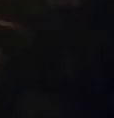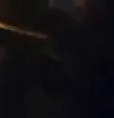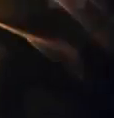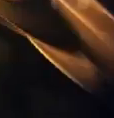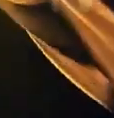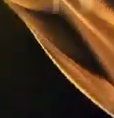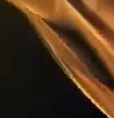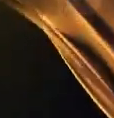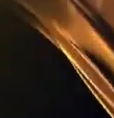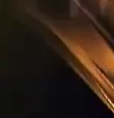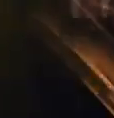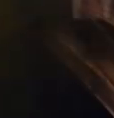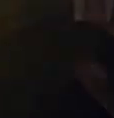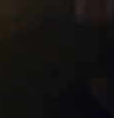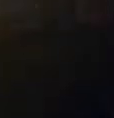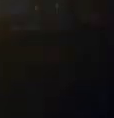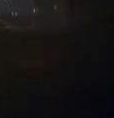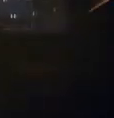Hai senyum